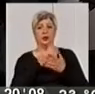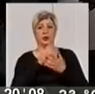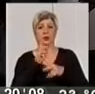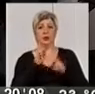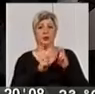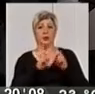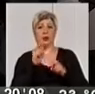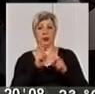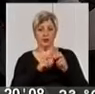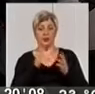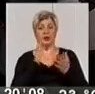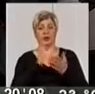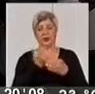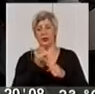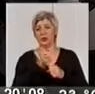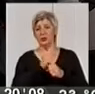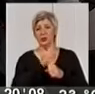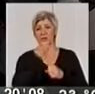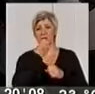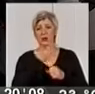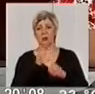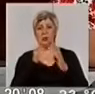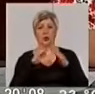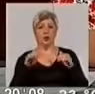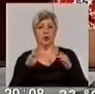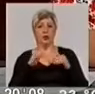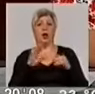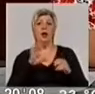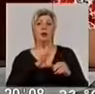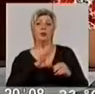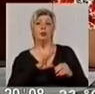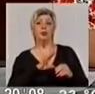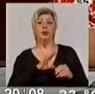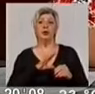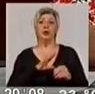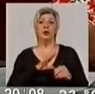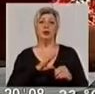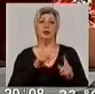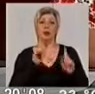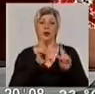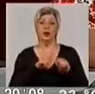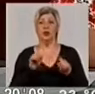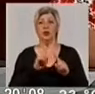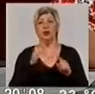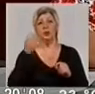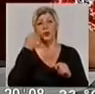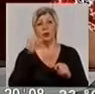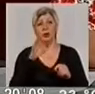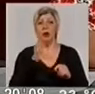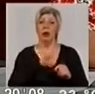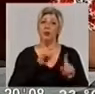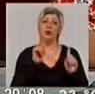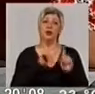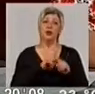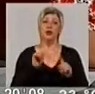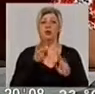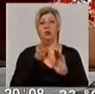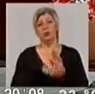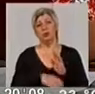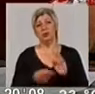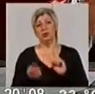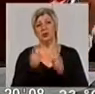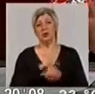підприємствами, є дуже хороші заклади. І були такі, що покращили свою роботу, але були і що погіршили. Отак навіть? Були.